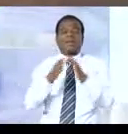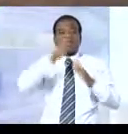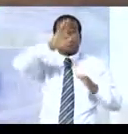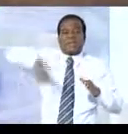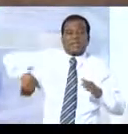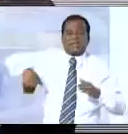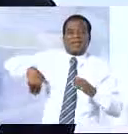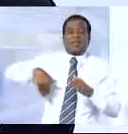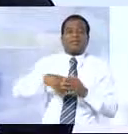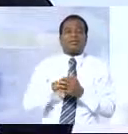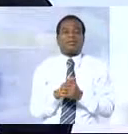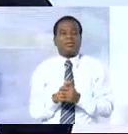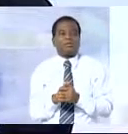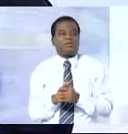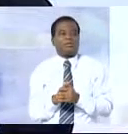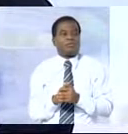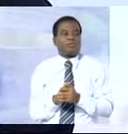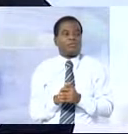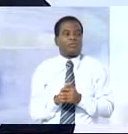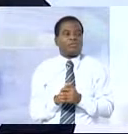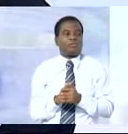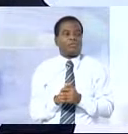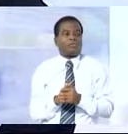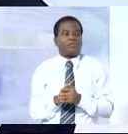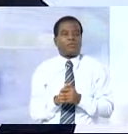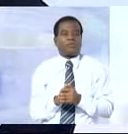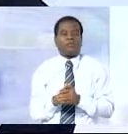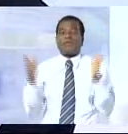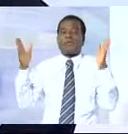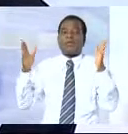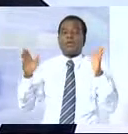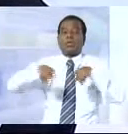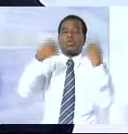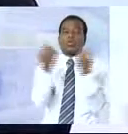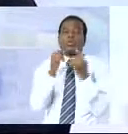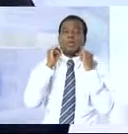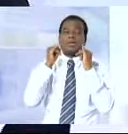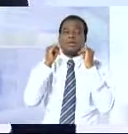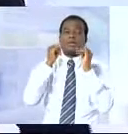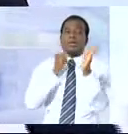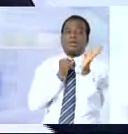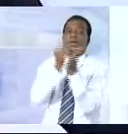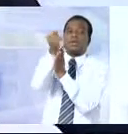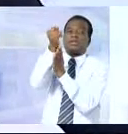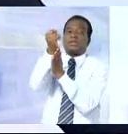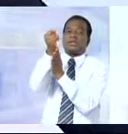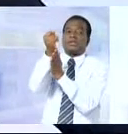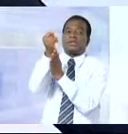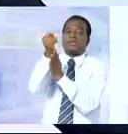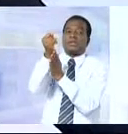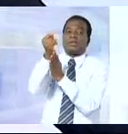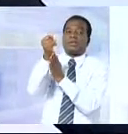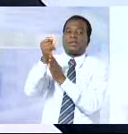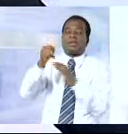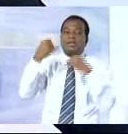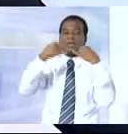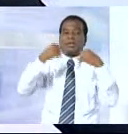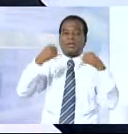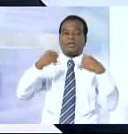d'Afrique. L'Ordre des ingénieurs industriels de Côte d'Ivoire, en collaboration avec les 120 ingénieurs et industriels